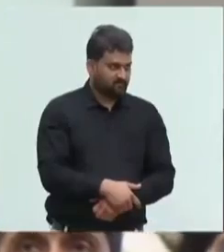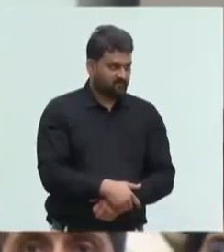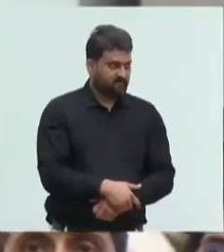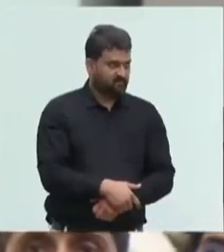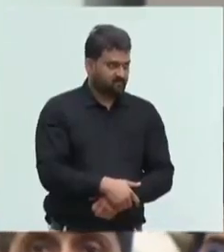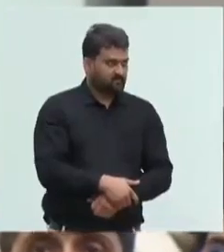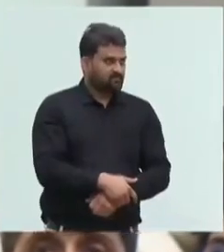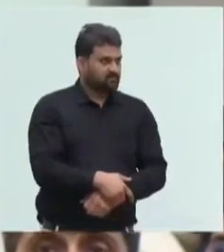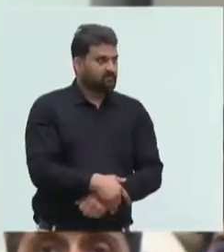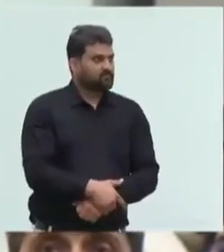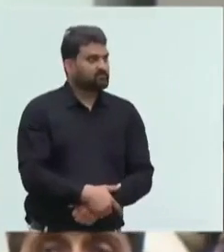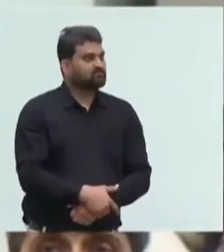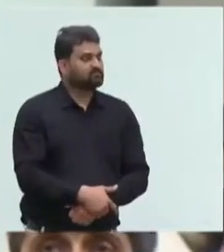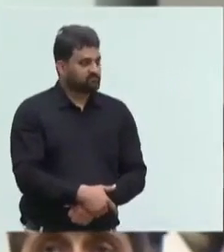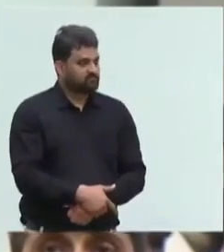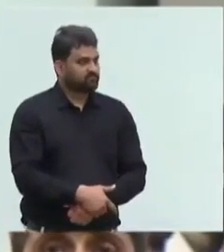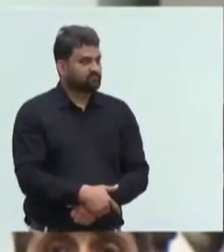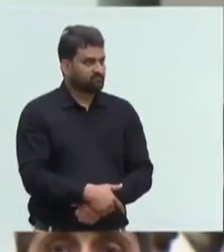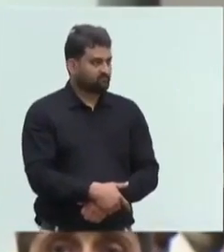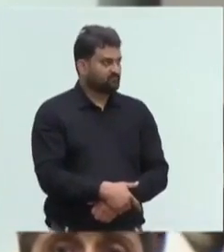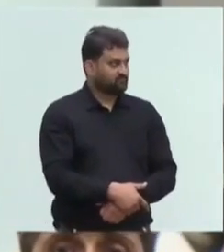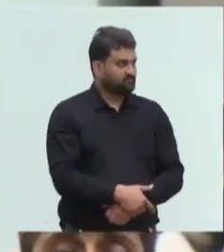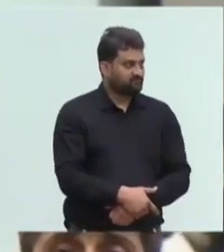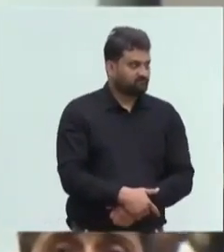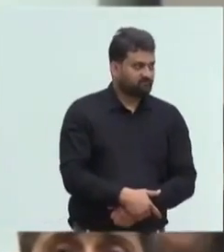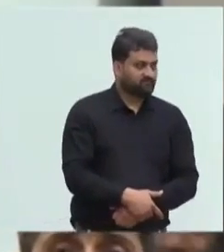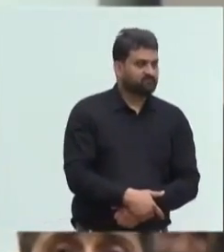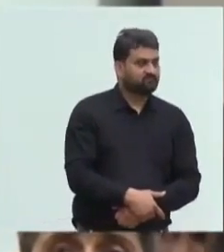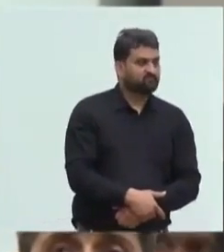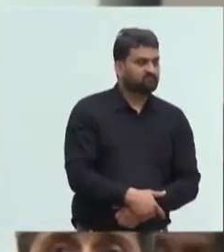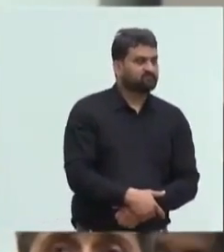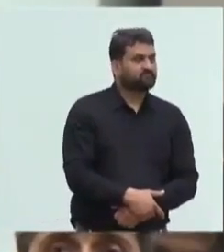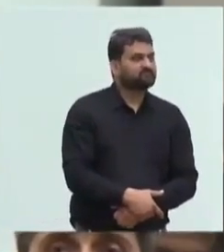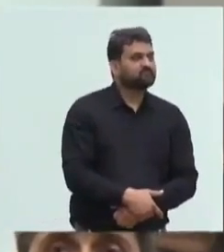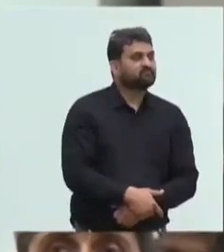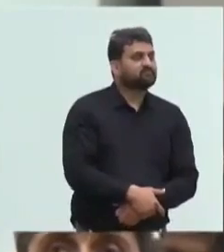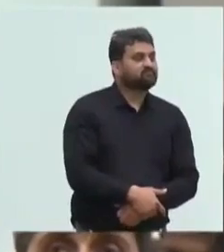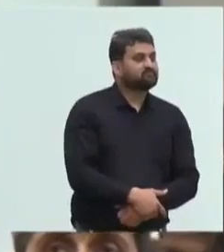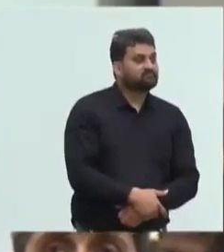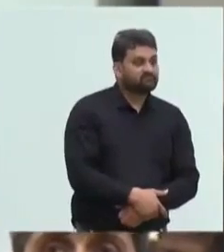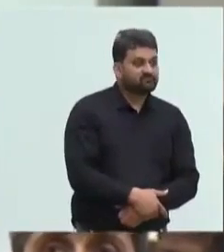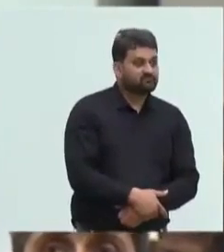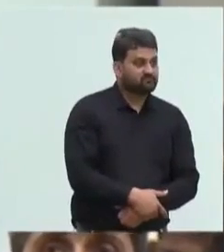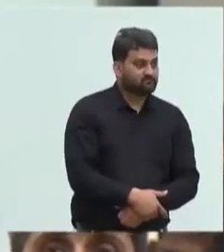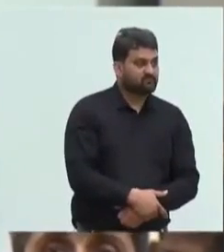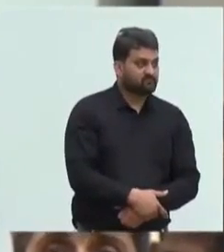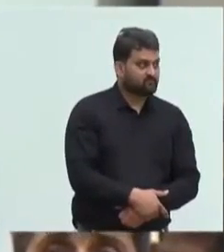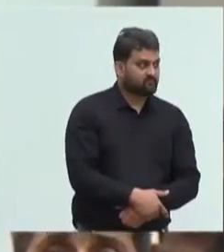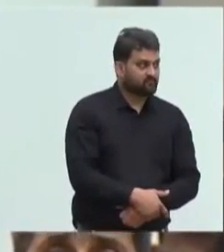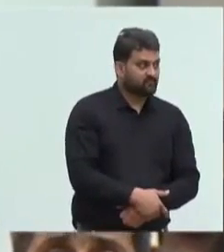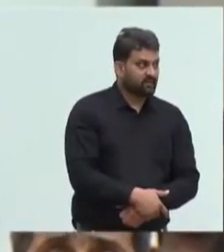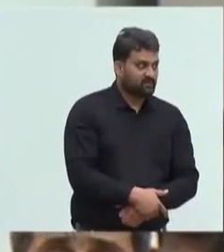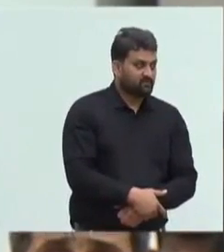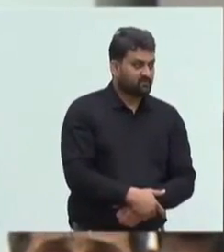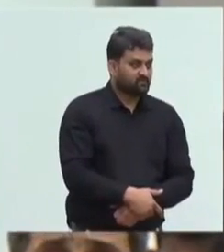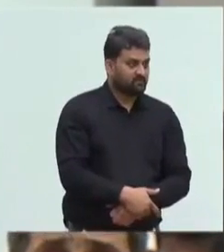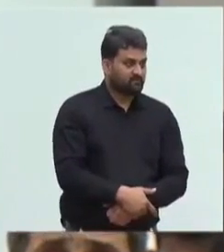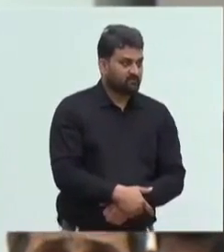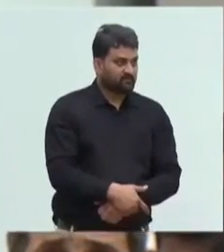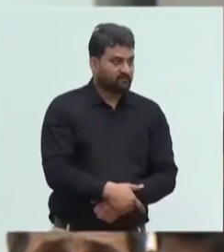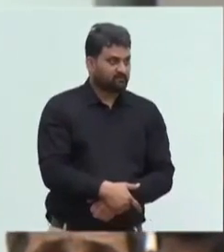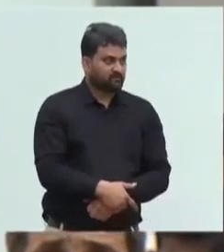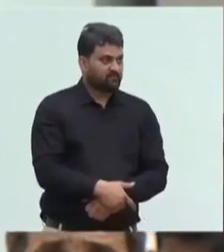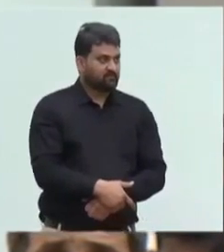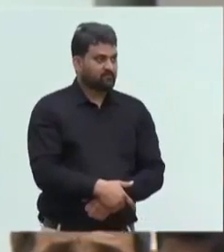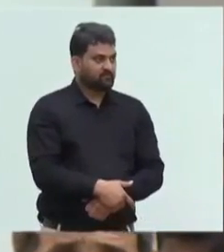कि मुझे स्टेज वाइज वो कि मुझे हमेशा बताते रहे कि मुझे जीतना ही है, फर्स्ट ही आना है। मैं 4 बार